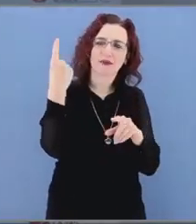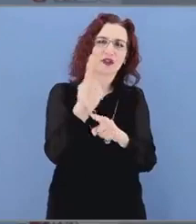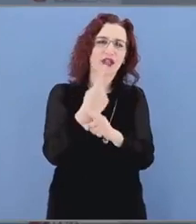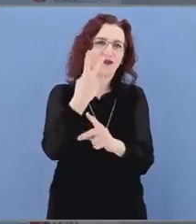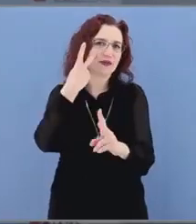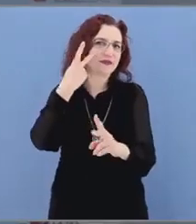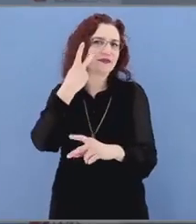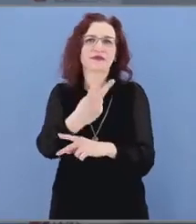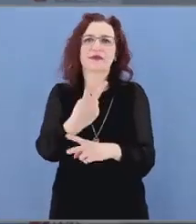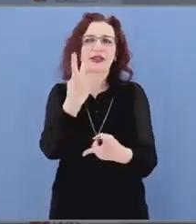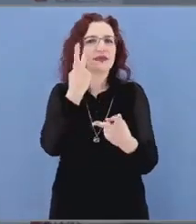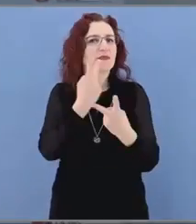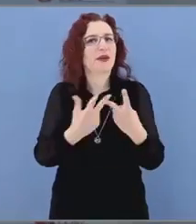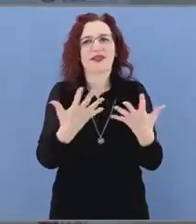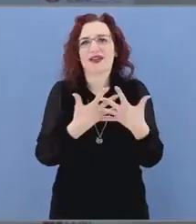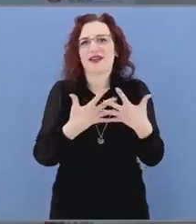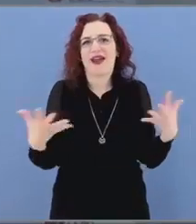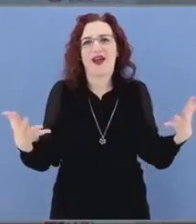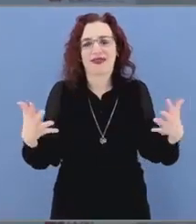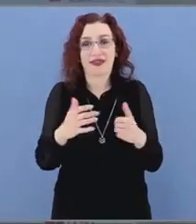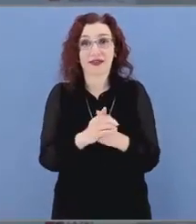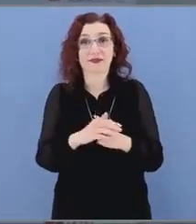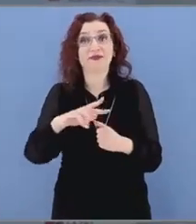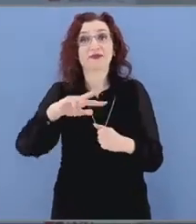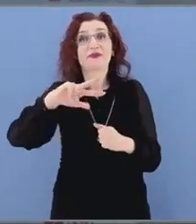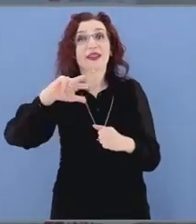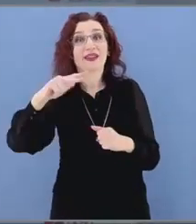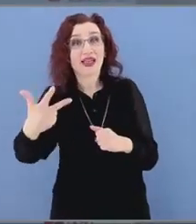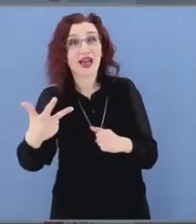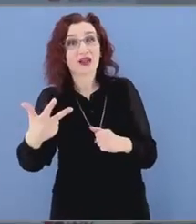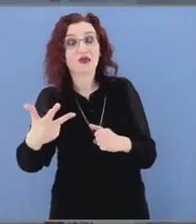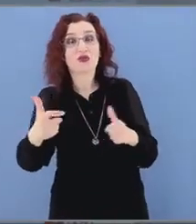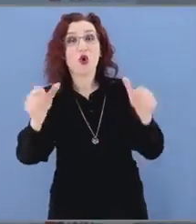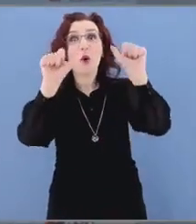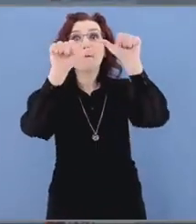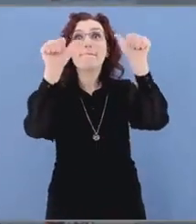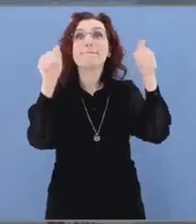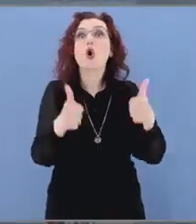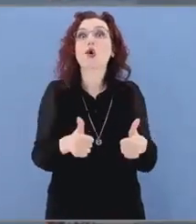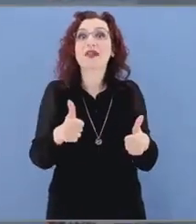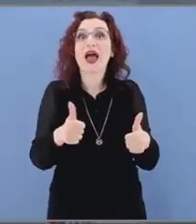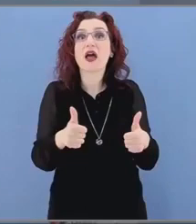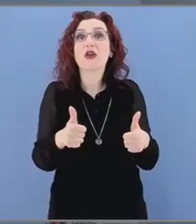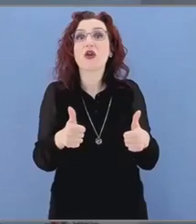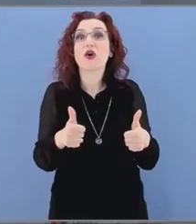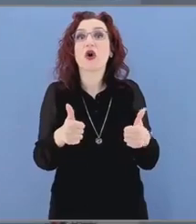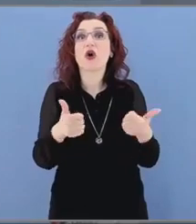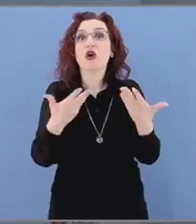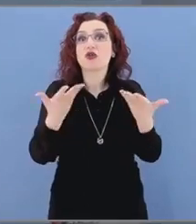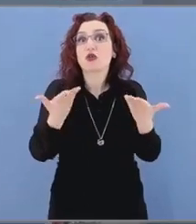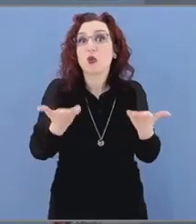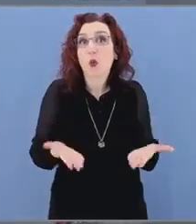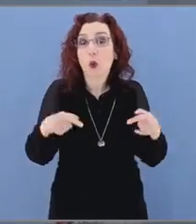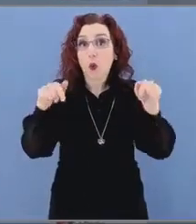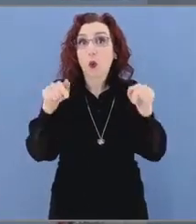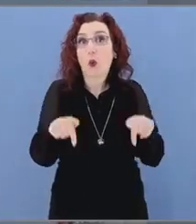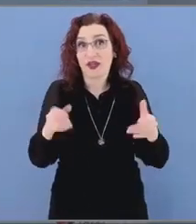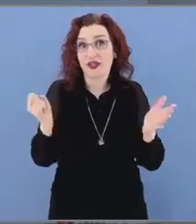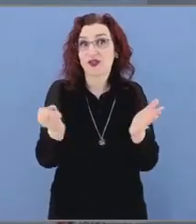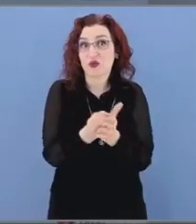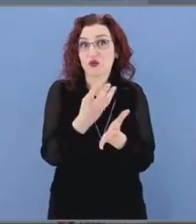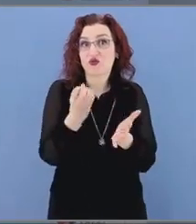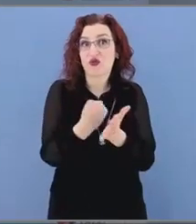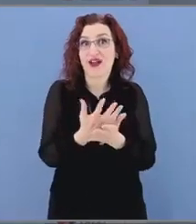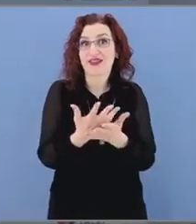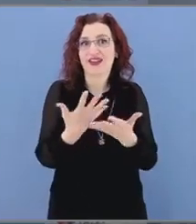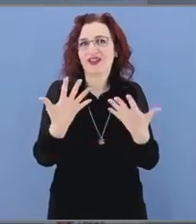Terzo, modello che sta accadendo qui, è stato anche questo detto